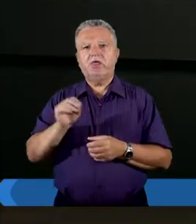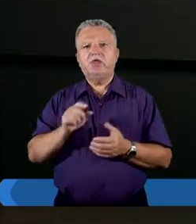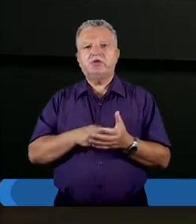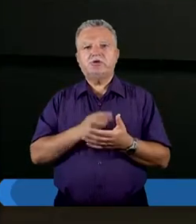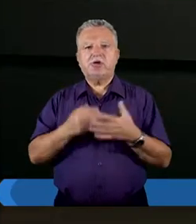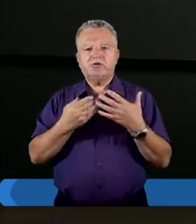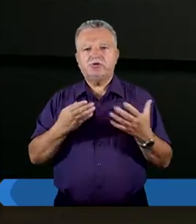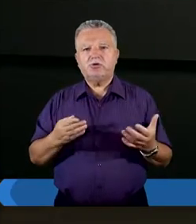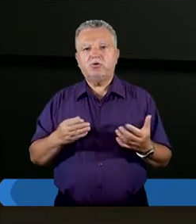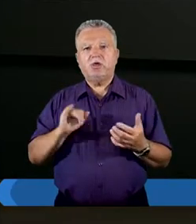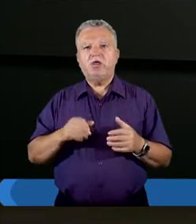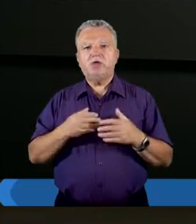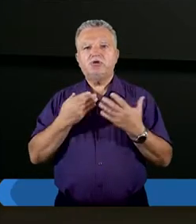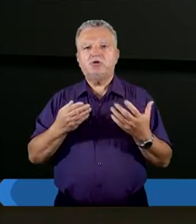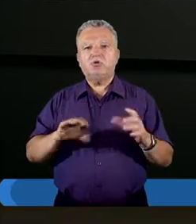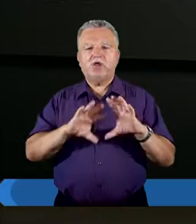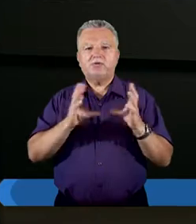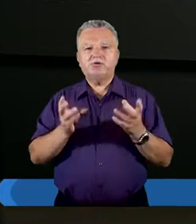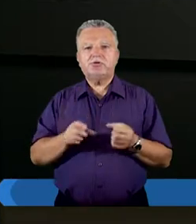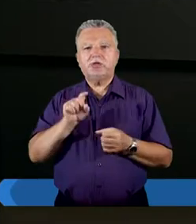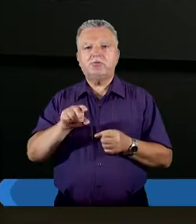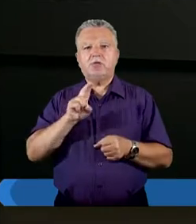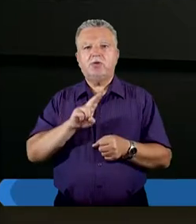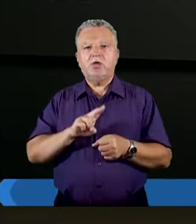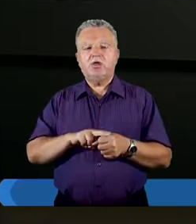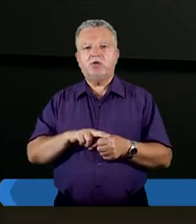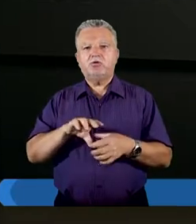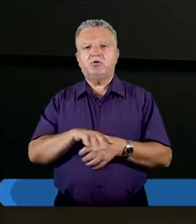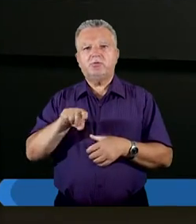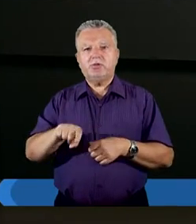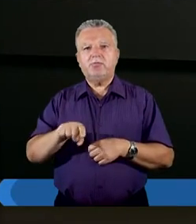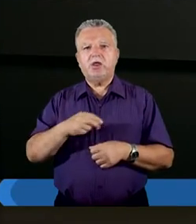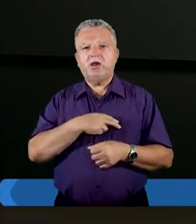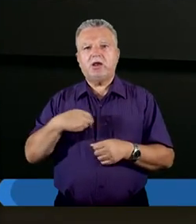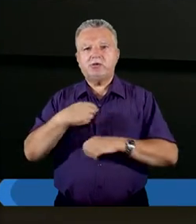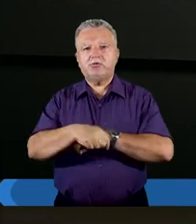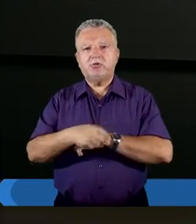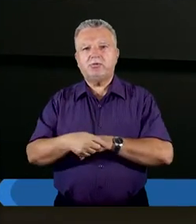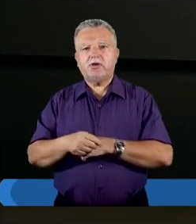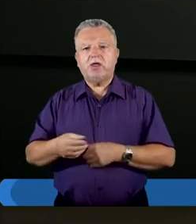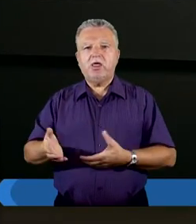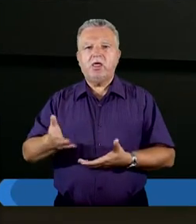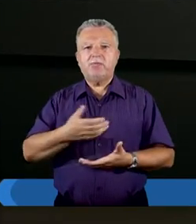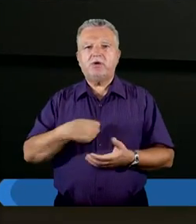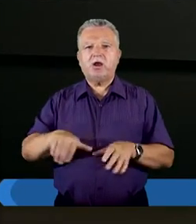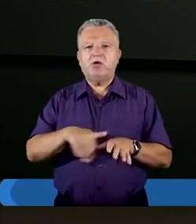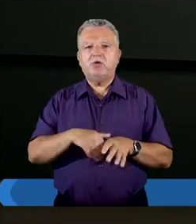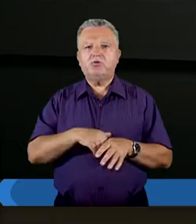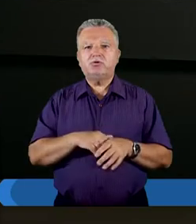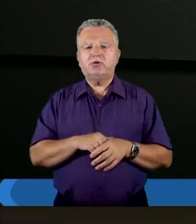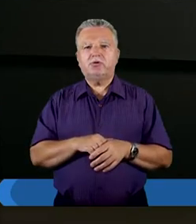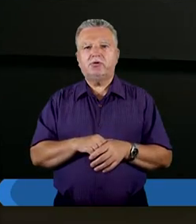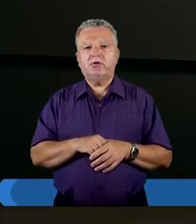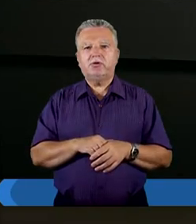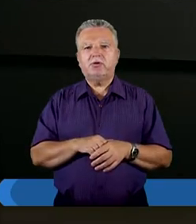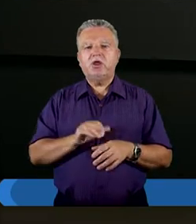Jeszcze raz dziękuję Wam, ale dziękuję wszystkim tym, którzy w tym naszym rozważaniu również brali udział. Chciałbym